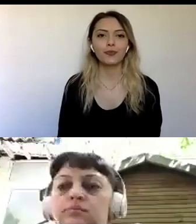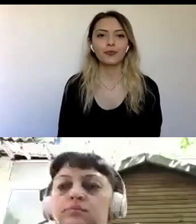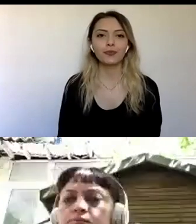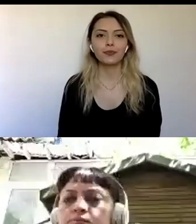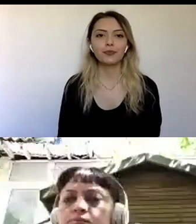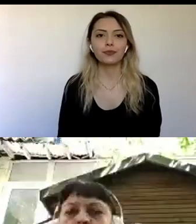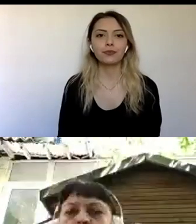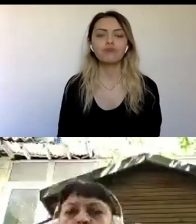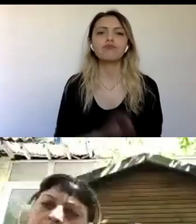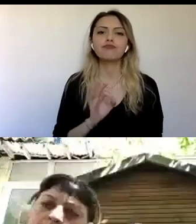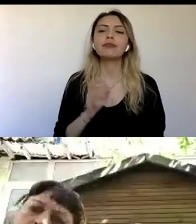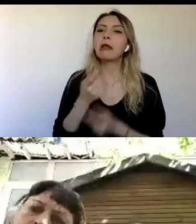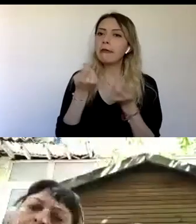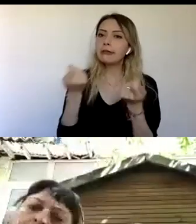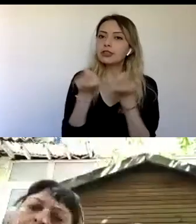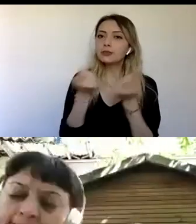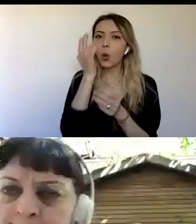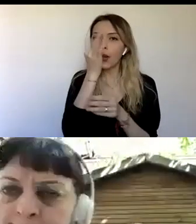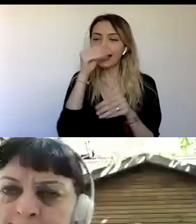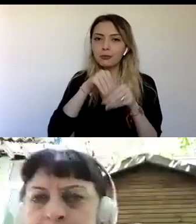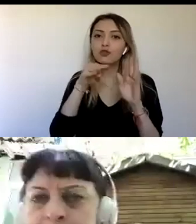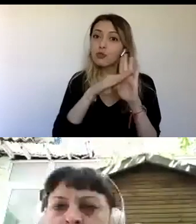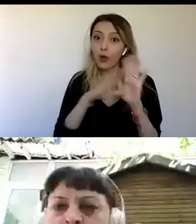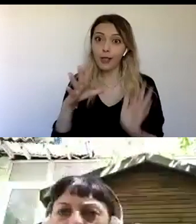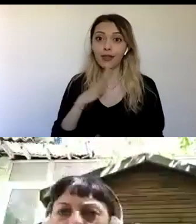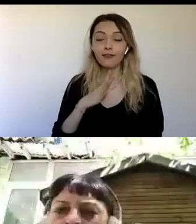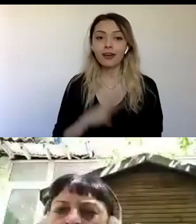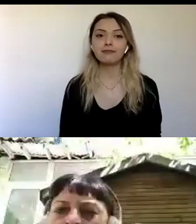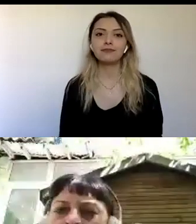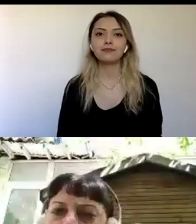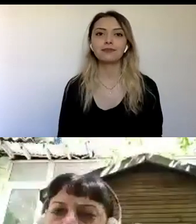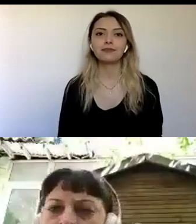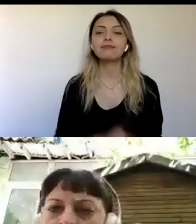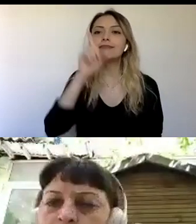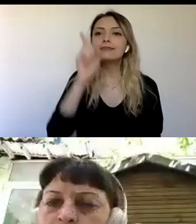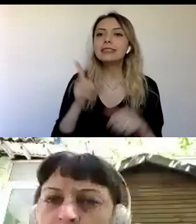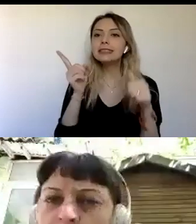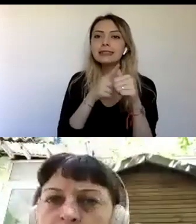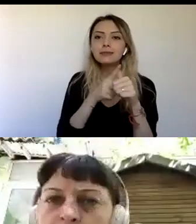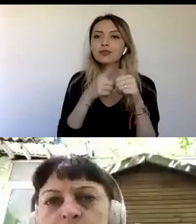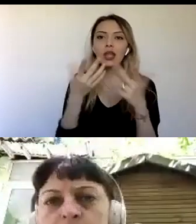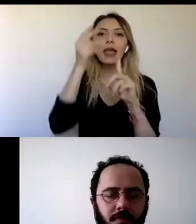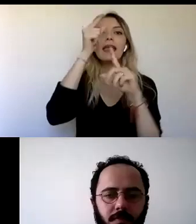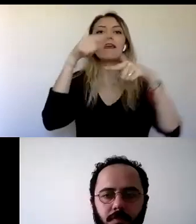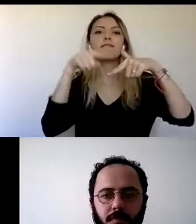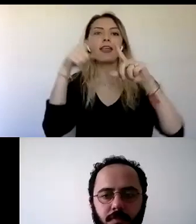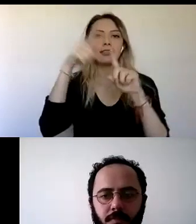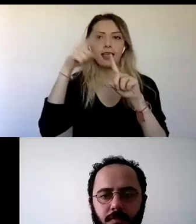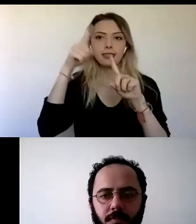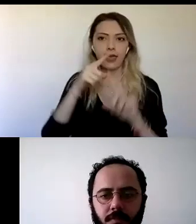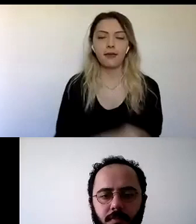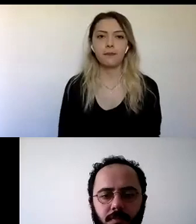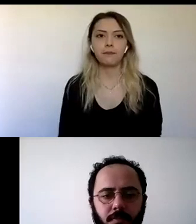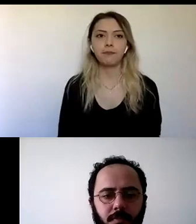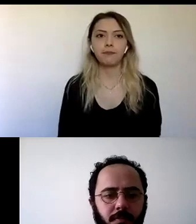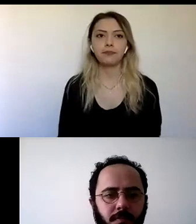Şimdi bir takım kolaylaştırıcı araçlardan bahsedeceğim. Biri IFTT. Bu aslında birazcık